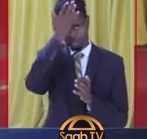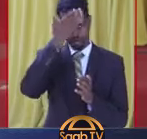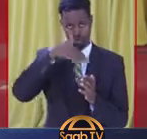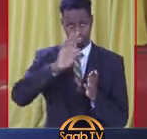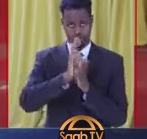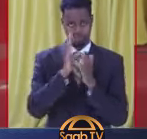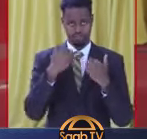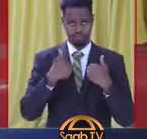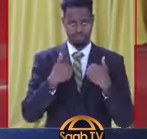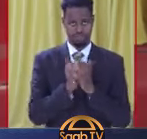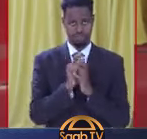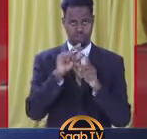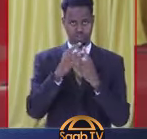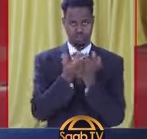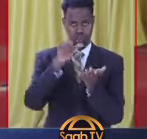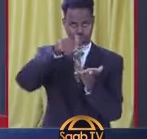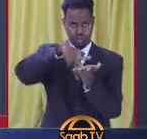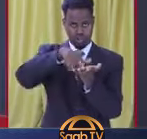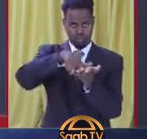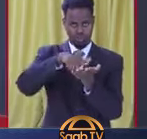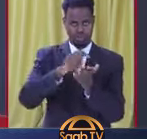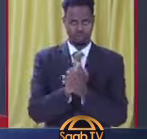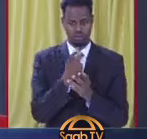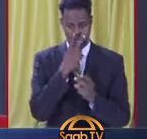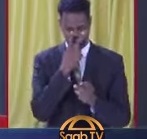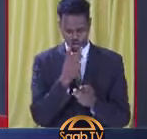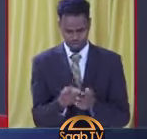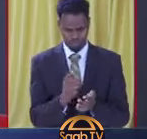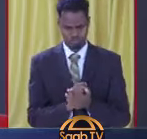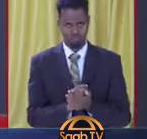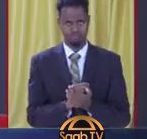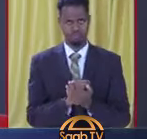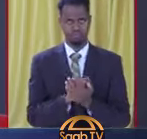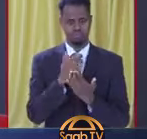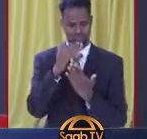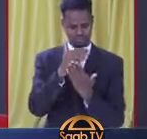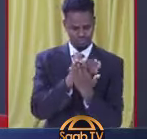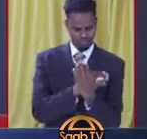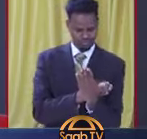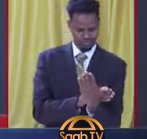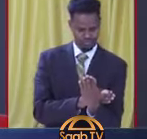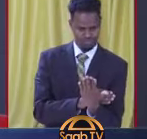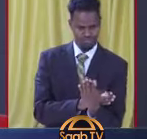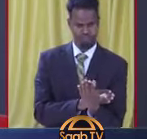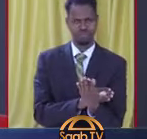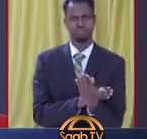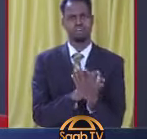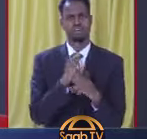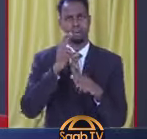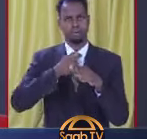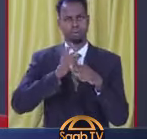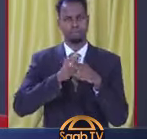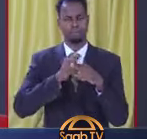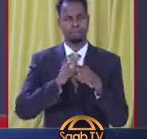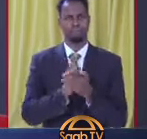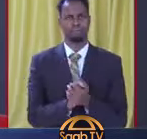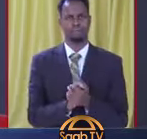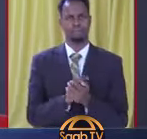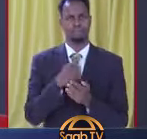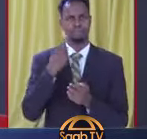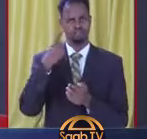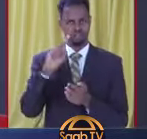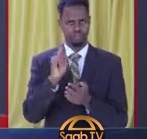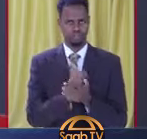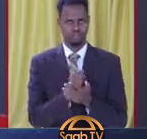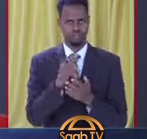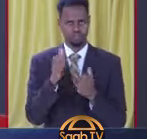hurdayaha oo guddida shuruudda ah waxay eegtaa oo iskaga imaysaa dadka xilka loo soo magacaabo dad u qaadna